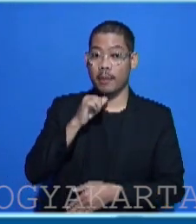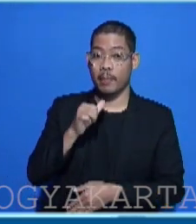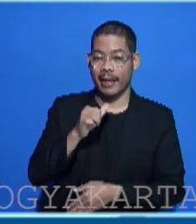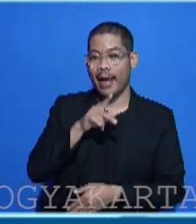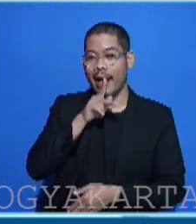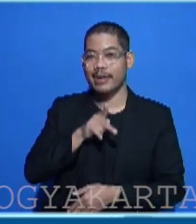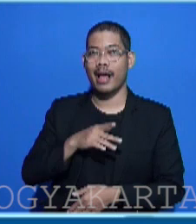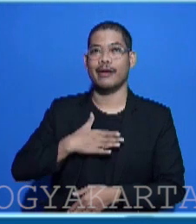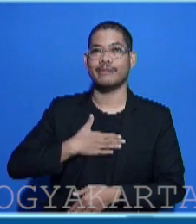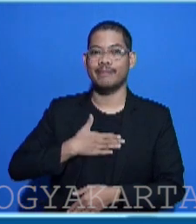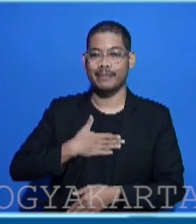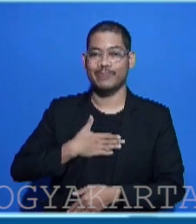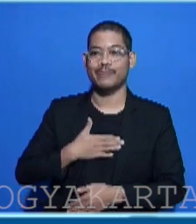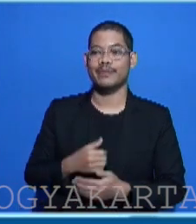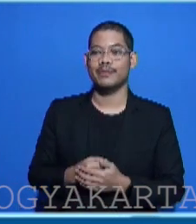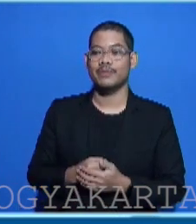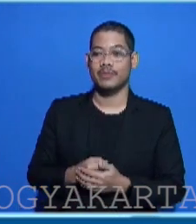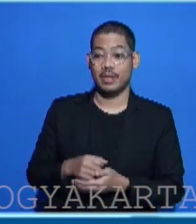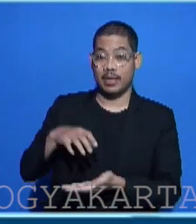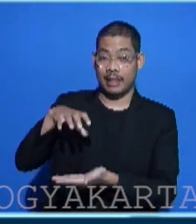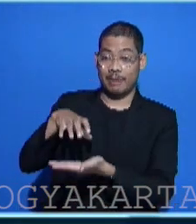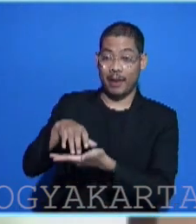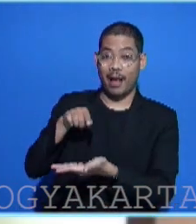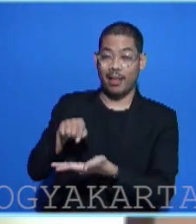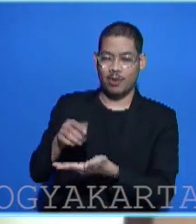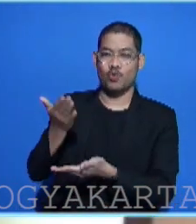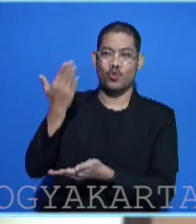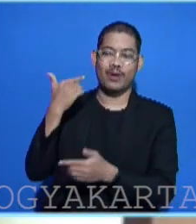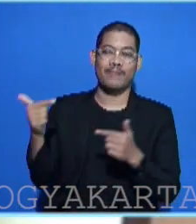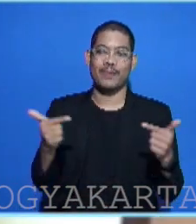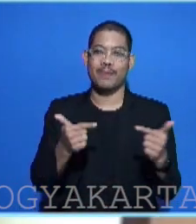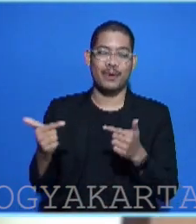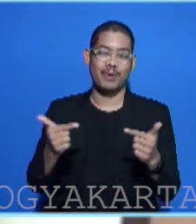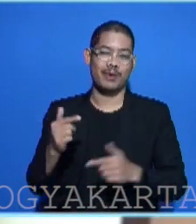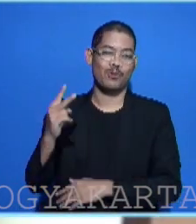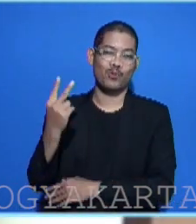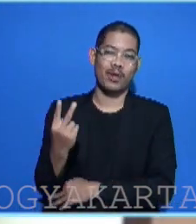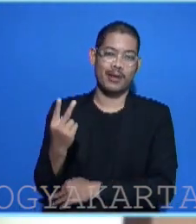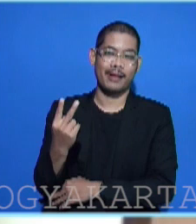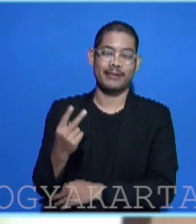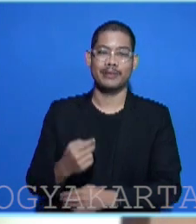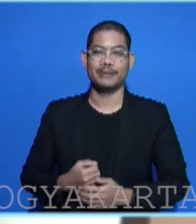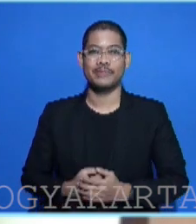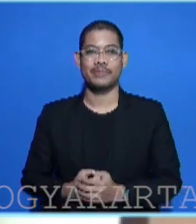markas perang Agresi Militer kedua tahun 1958 Pringsewu